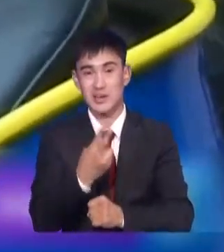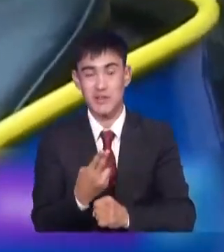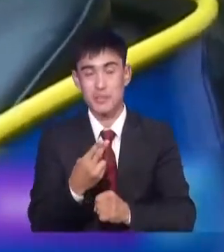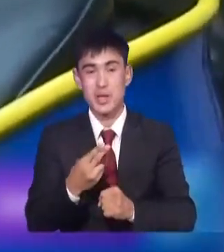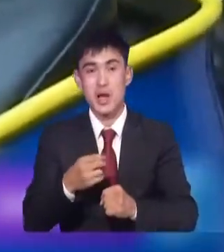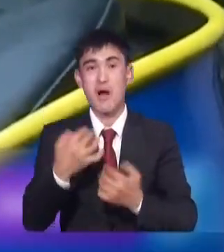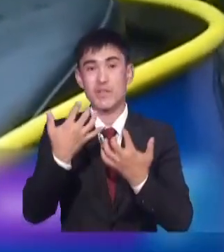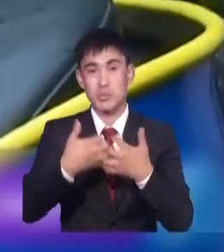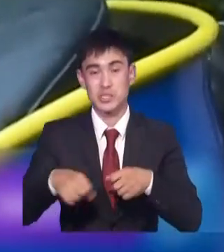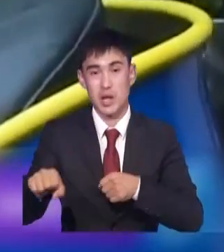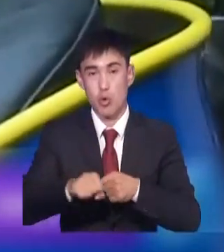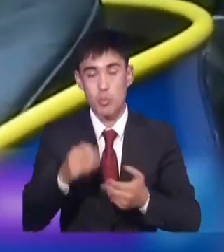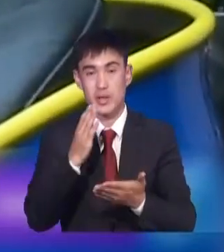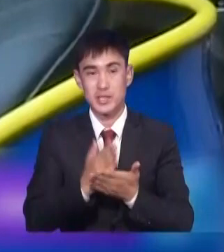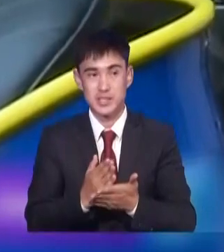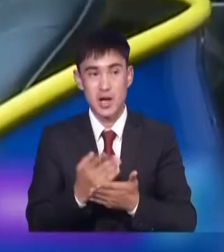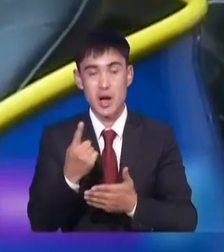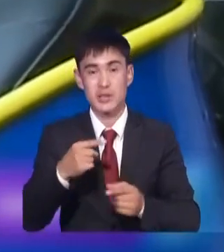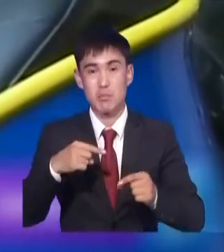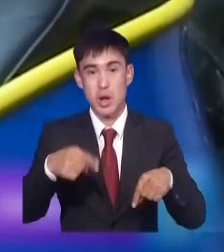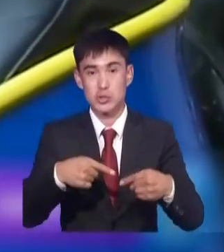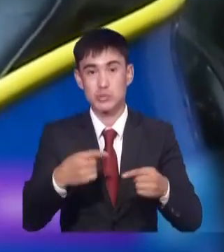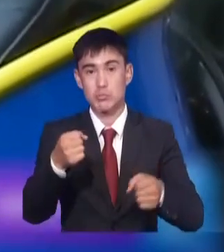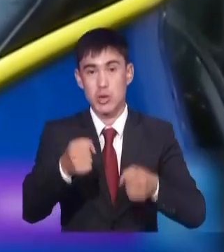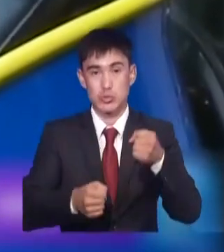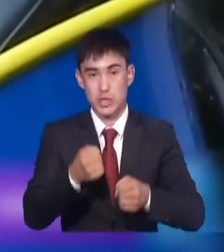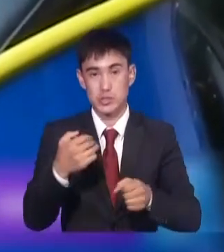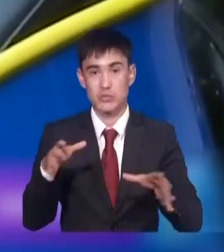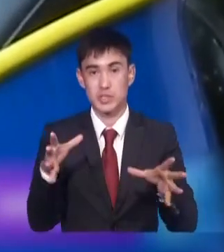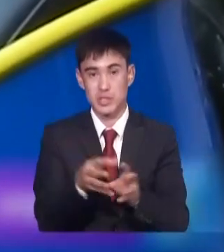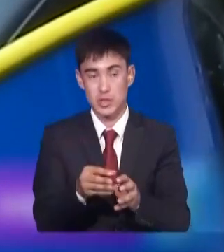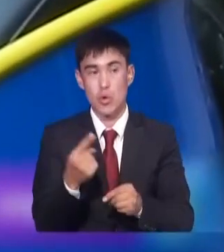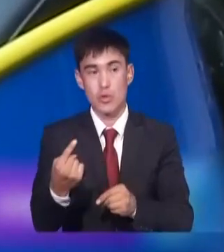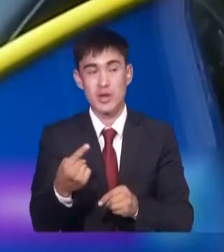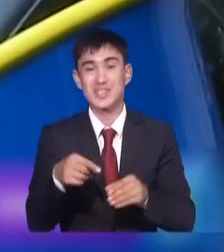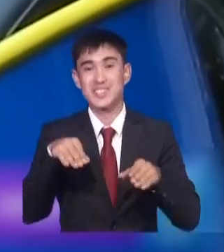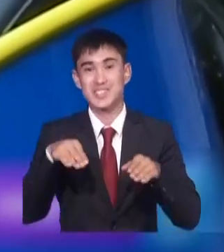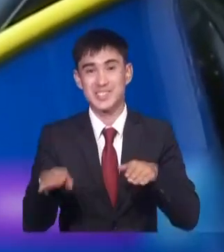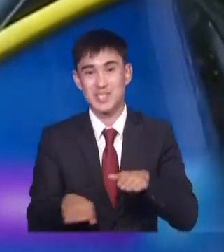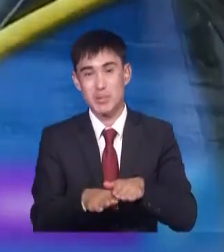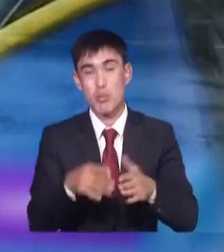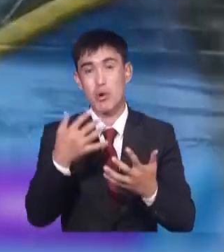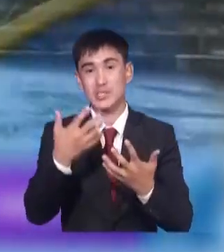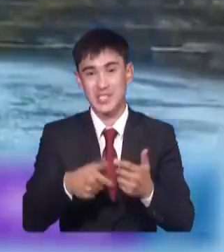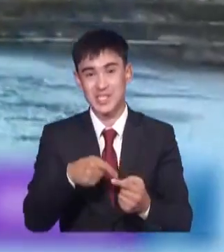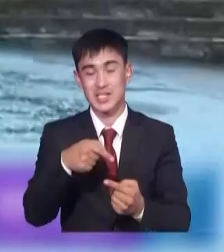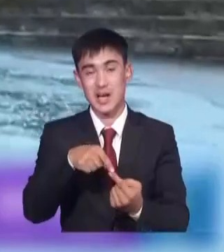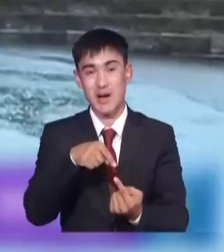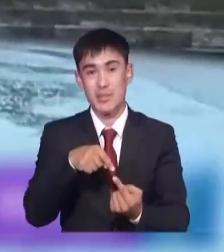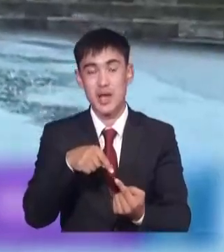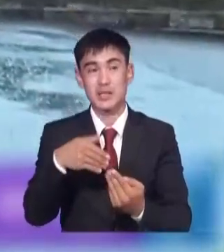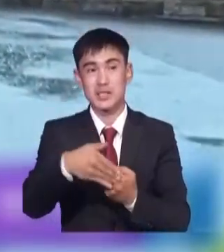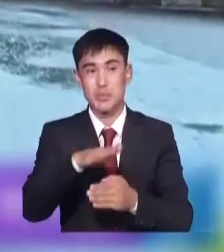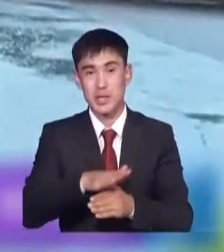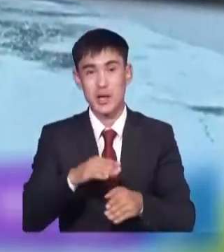передач. Мотоциклетная вилка с одним колесом соединена с большим рулевым колесом, но оно касается земли почти посередине автомобиля, а не спереди.